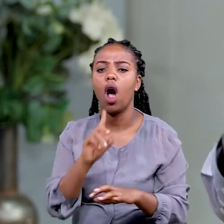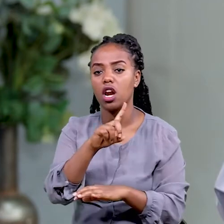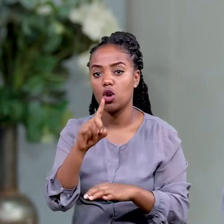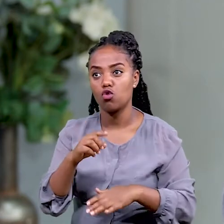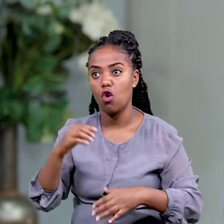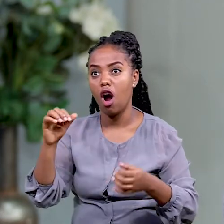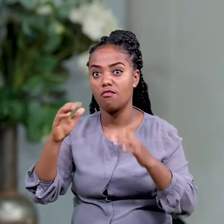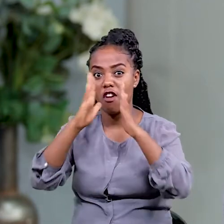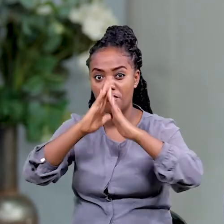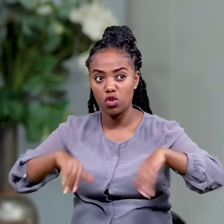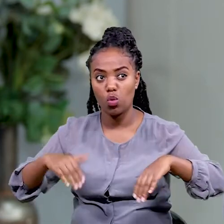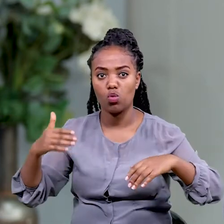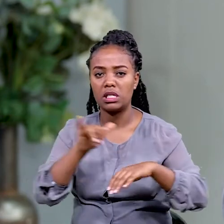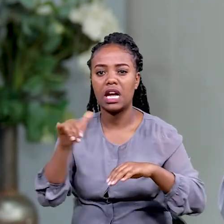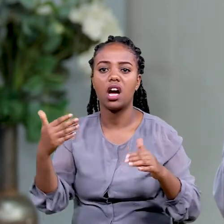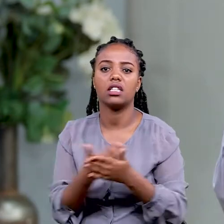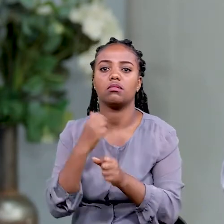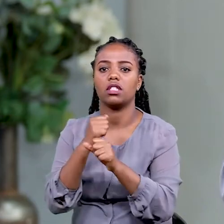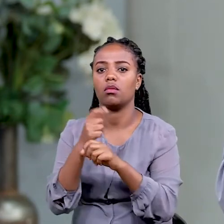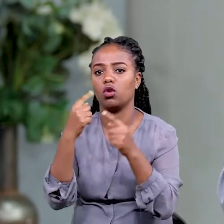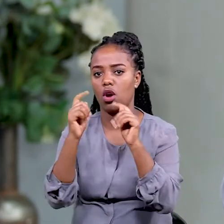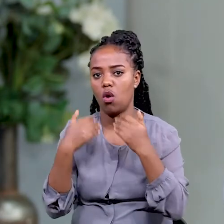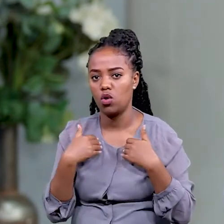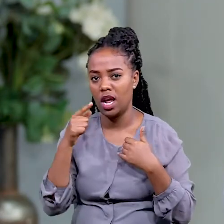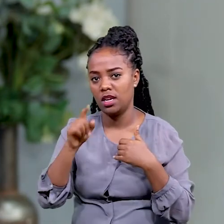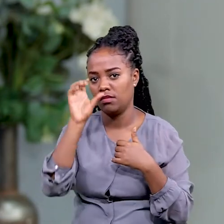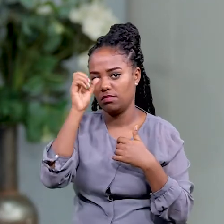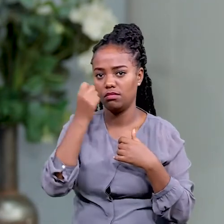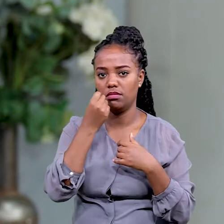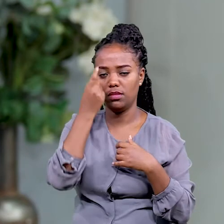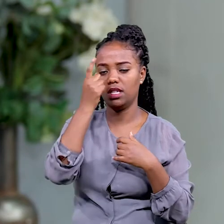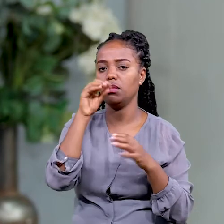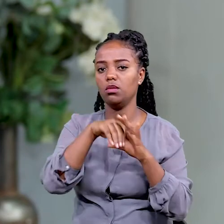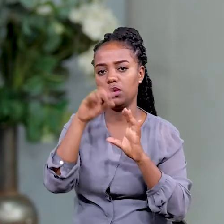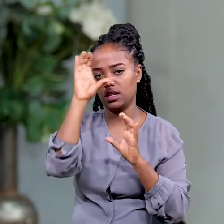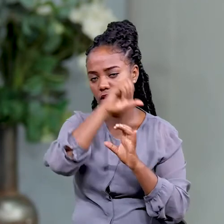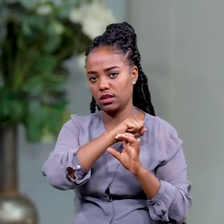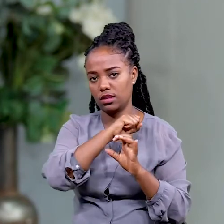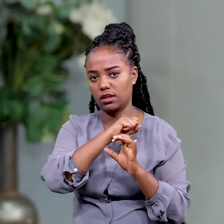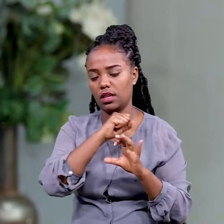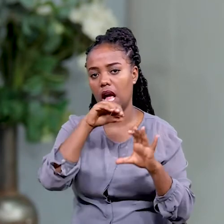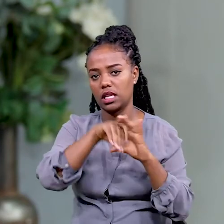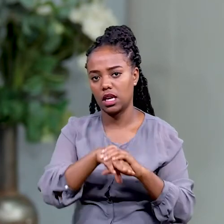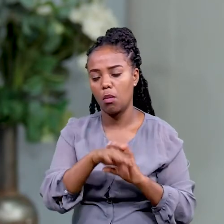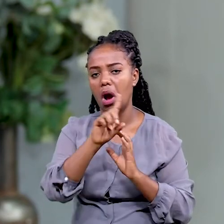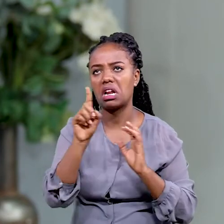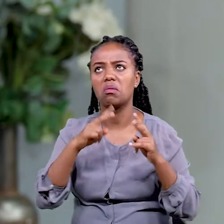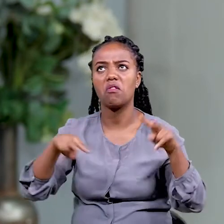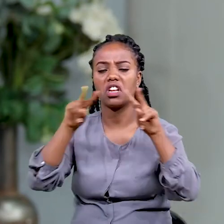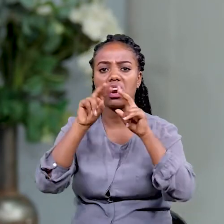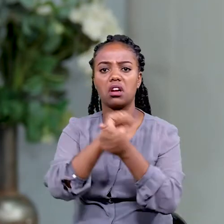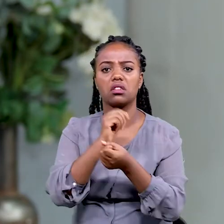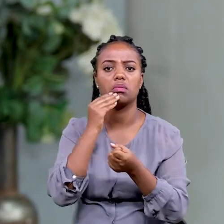እንደ አዲስ ለመስራት የተሞከሩባቸው አሉ። ያንን ግንዛቤ ውስጥ አስገብቶ አንዳንድ በተለይ በፌዴራል ዳር ማረሚያ